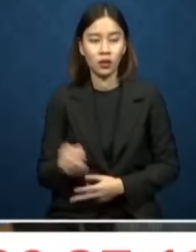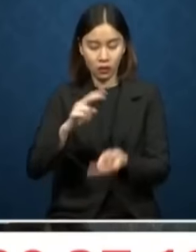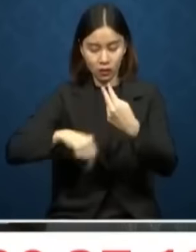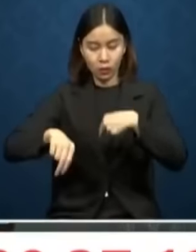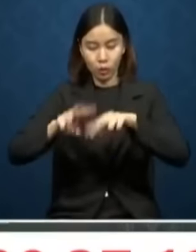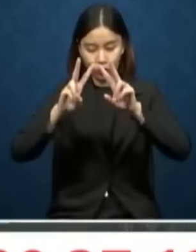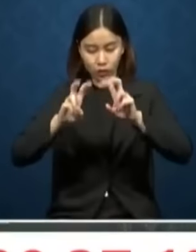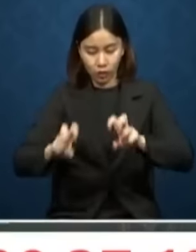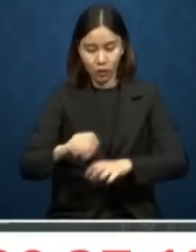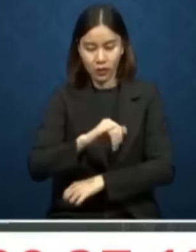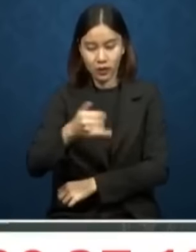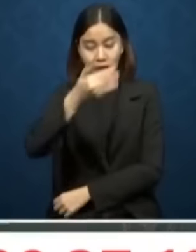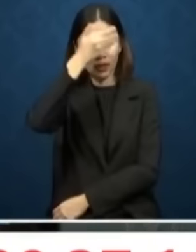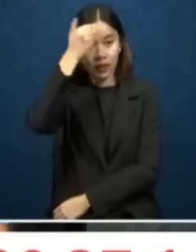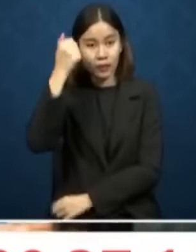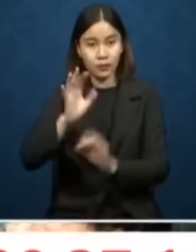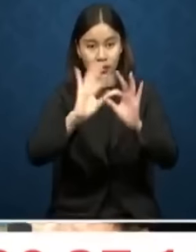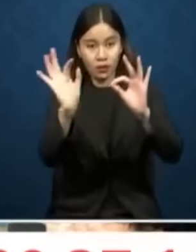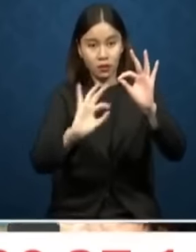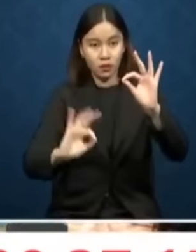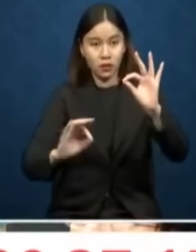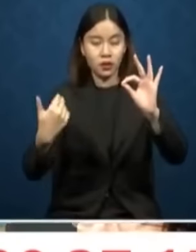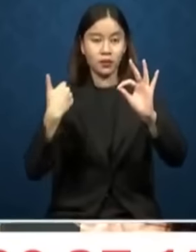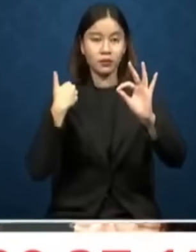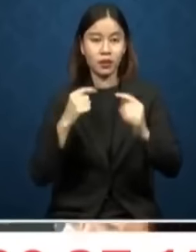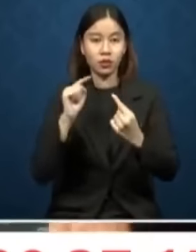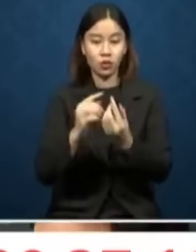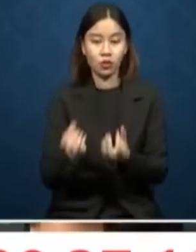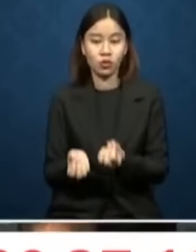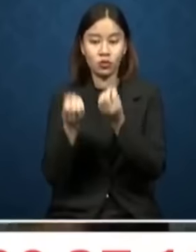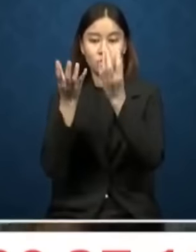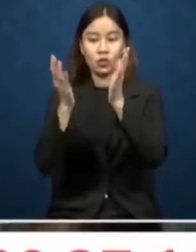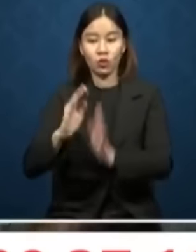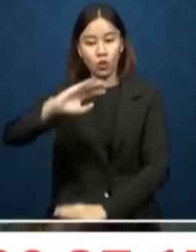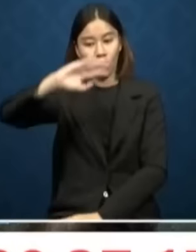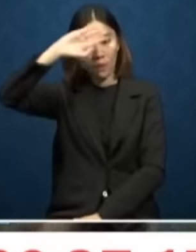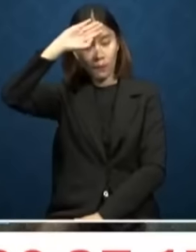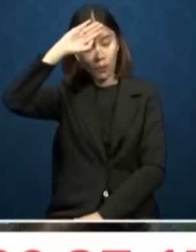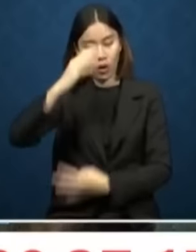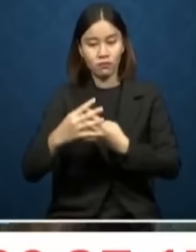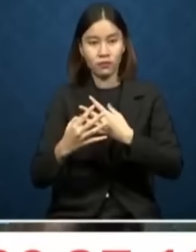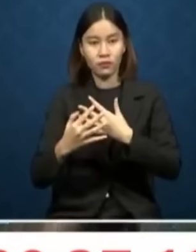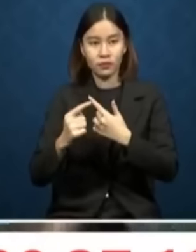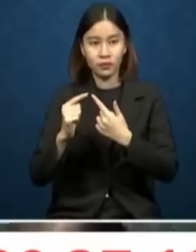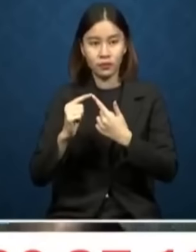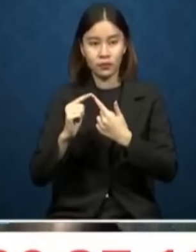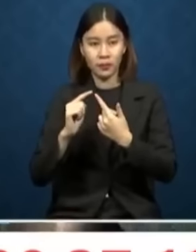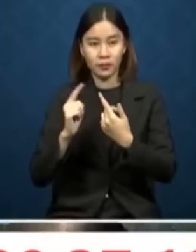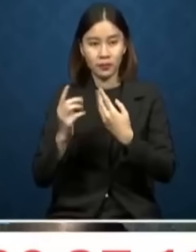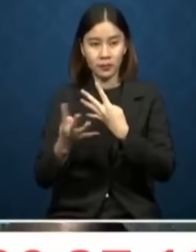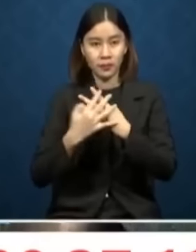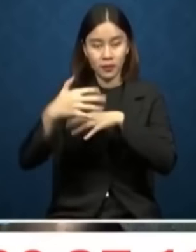ให้ดีครับถ้าท่านอาจจะลืมในนี้เขียนไว้เลยครับว่าการส่งผู้ป่วยไปรักษาตัวภายนอกเรือนจำเรียกว่